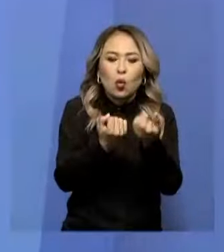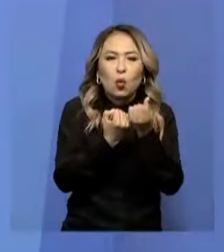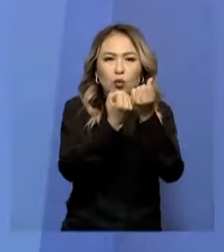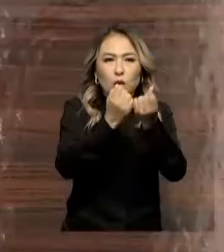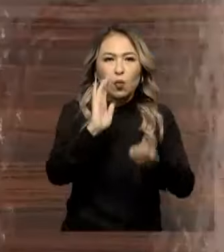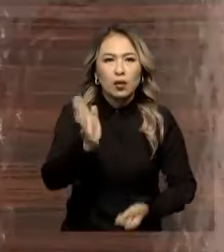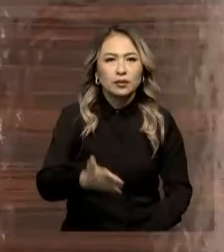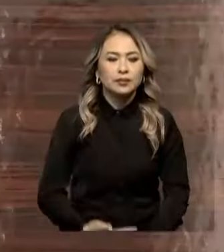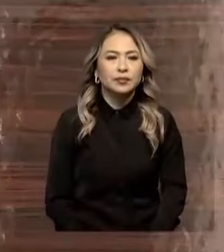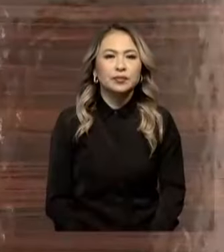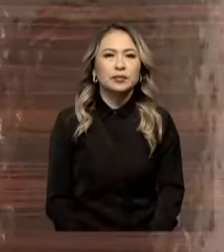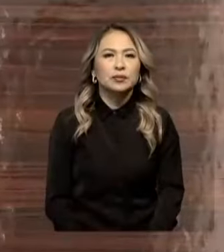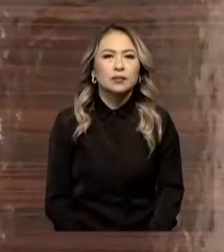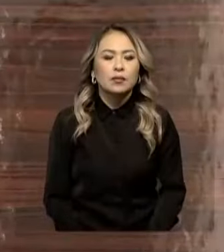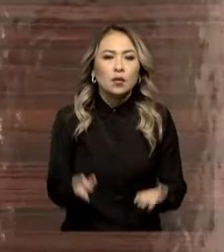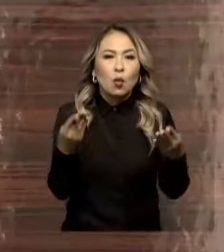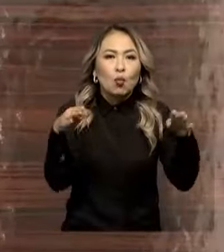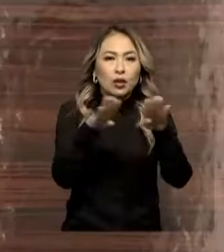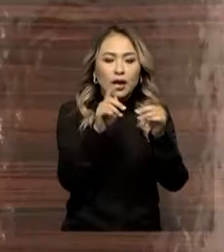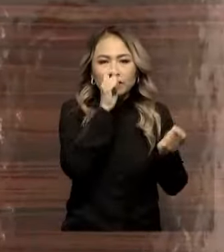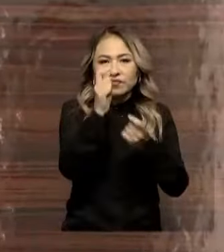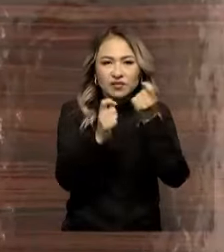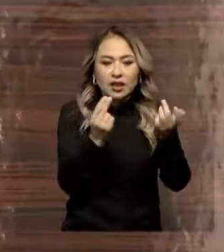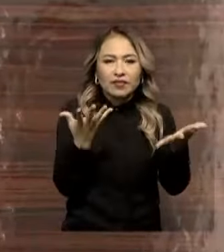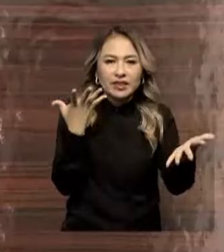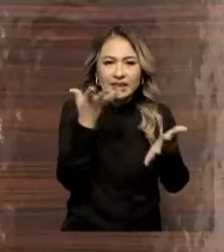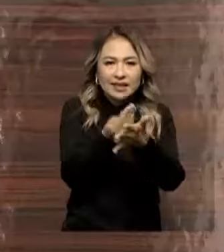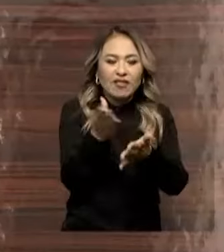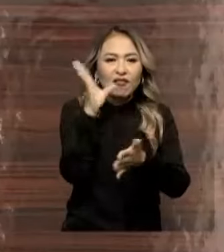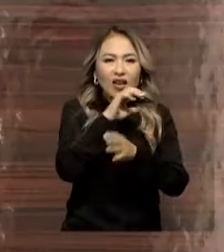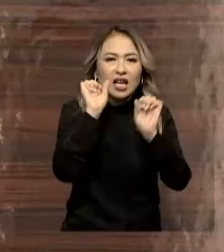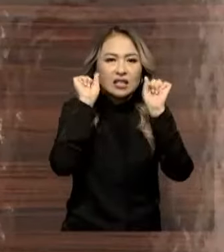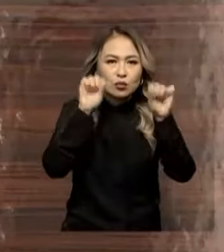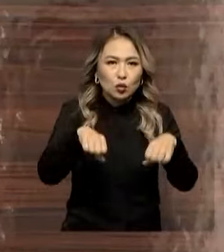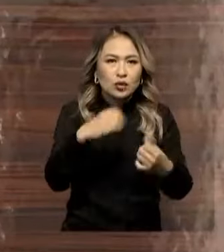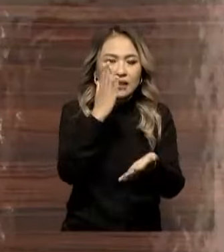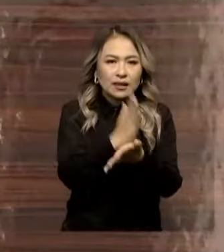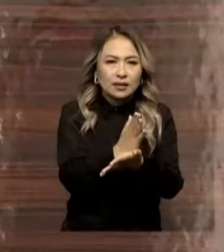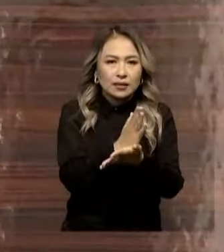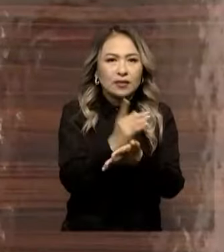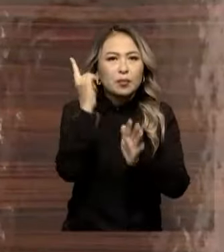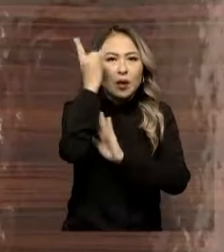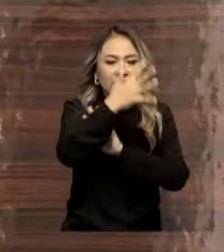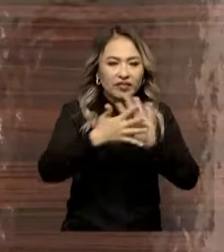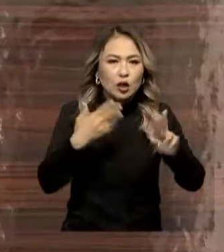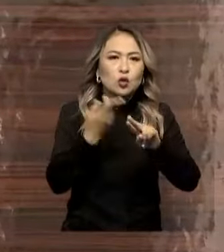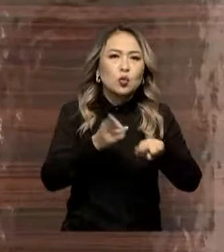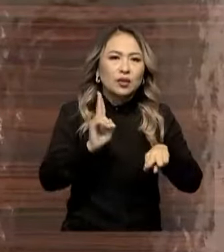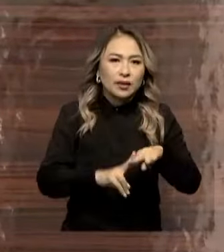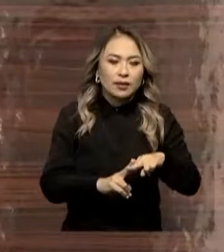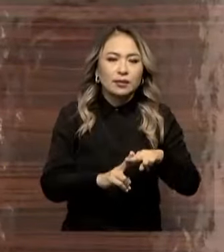жеткізді. Мұндай түйткілдер көбіне қаржылық мүмкіндікке келіп тірелетіні түсінікті.